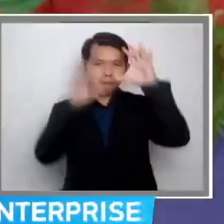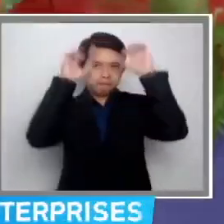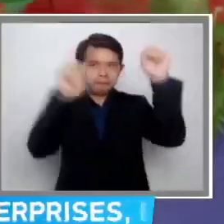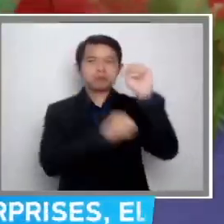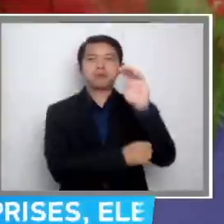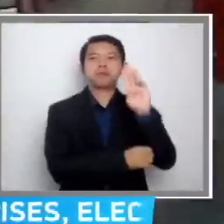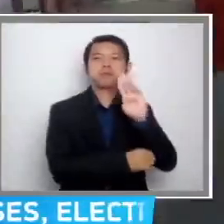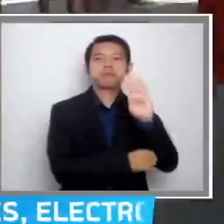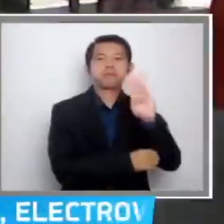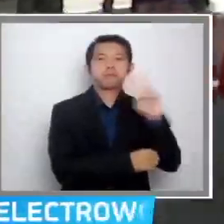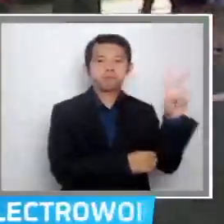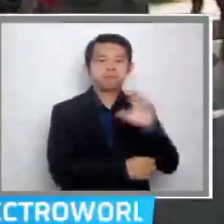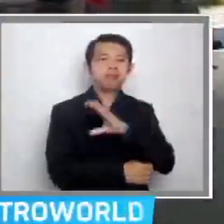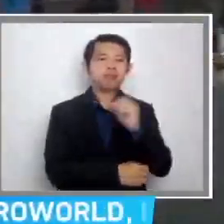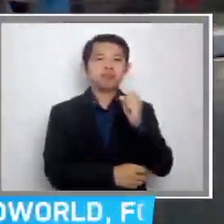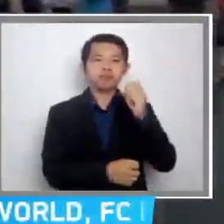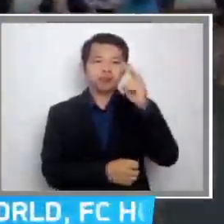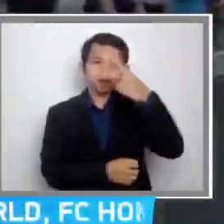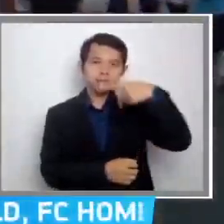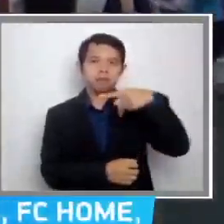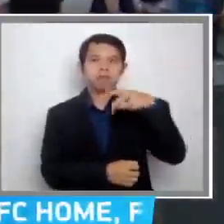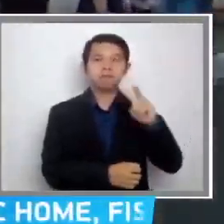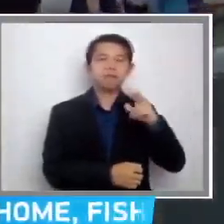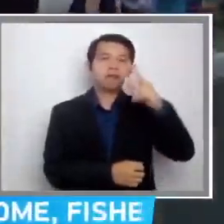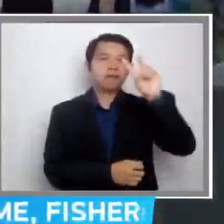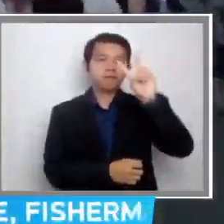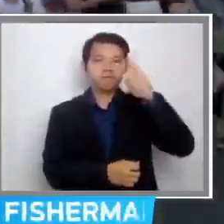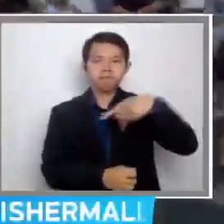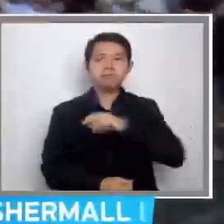muli ang Higantes Festival matapos maudlot ng